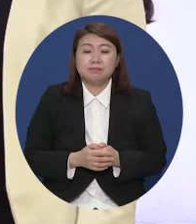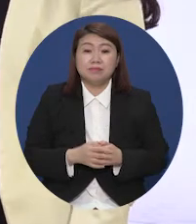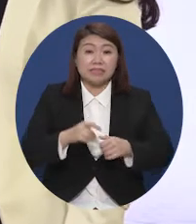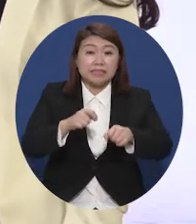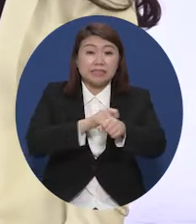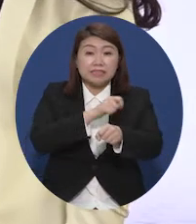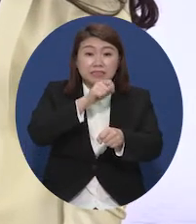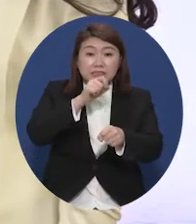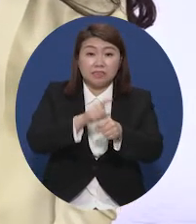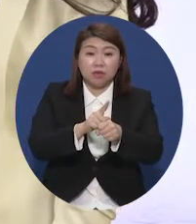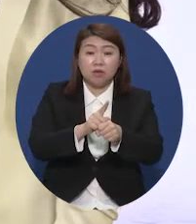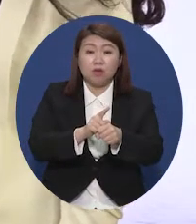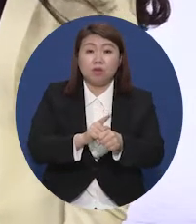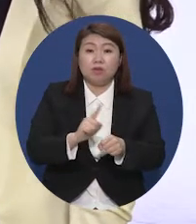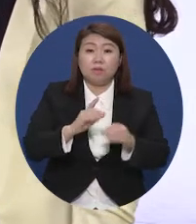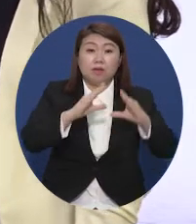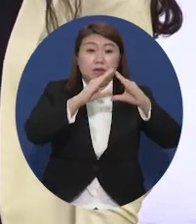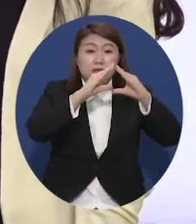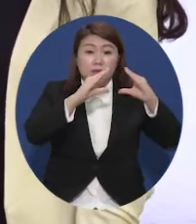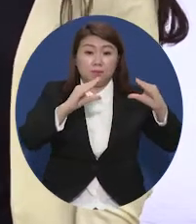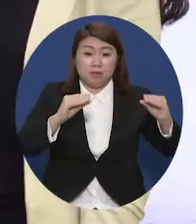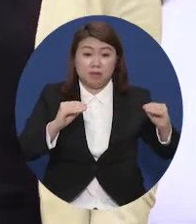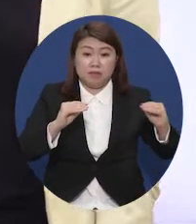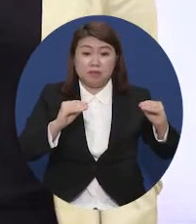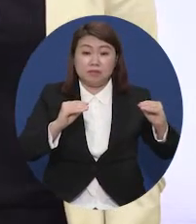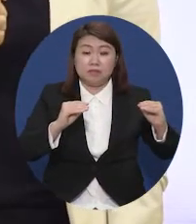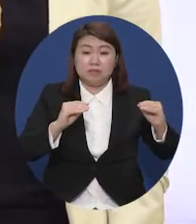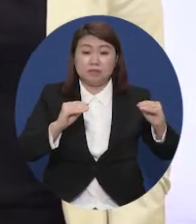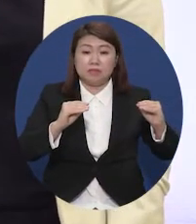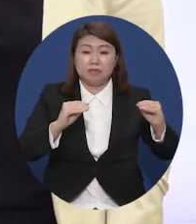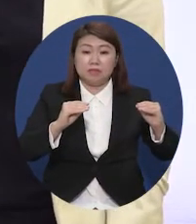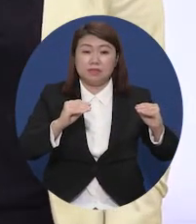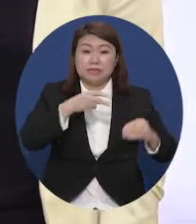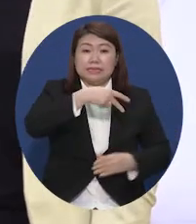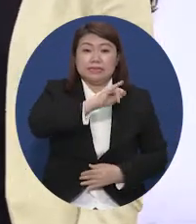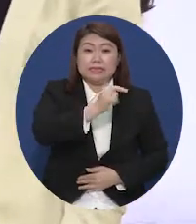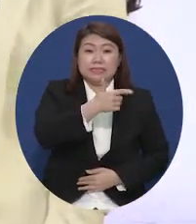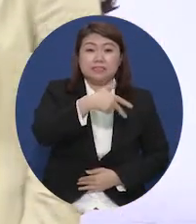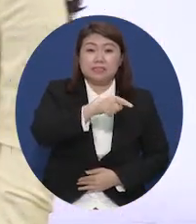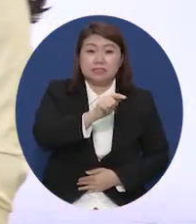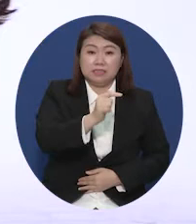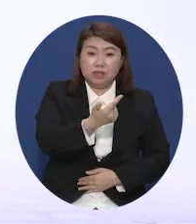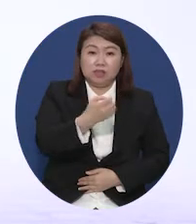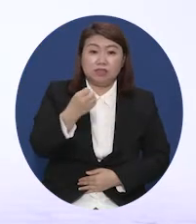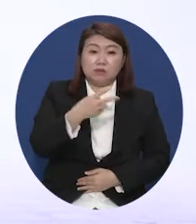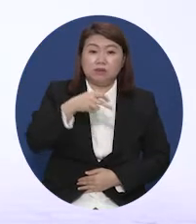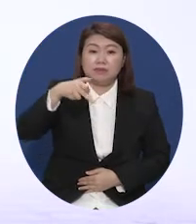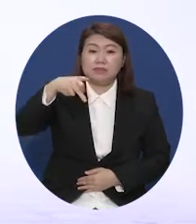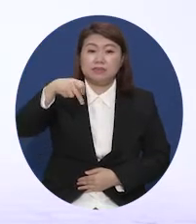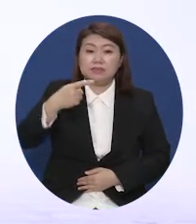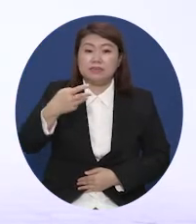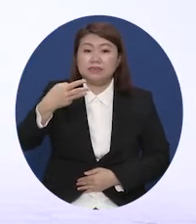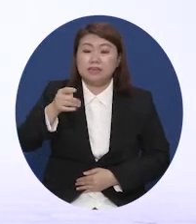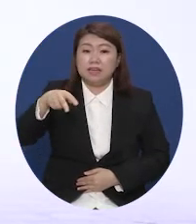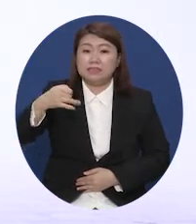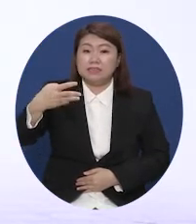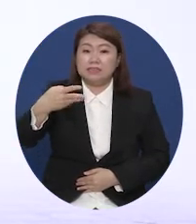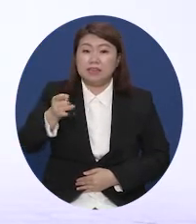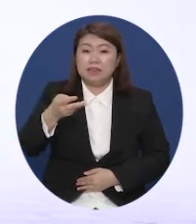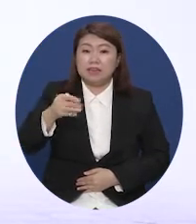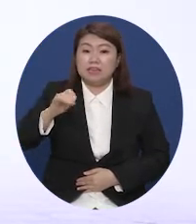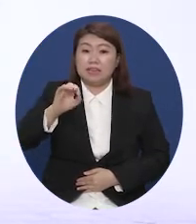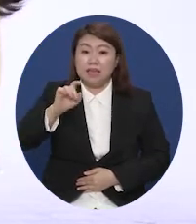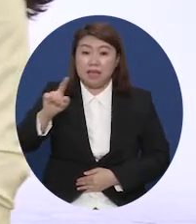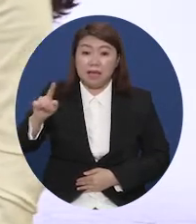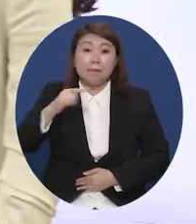또 다른 특징입니다 피라미드들이 신전과 크레스테리아를 가지고 있었던 것이 특징입니다 이 가장 피라미드의 가장